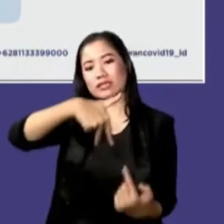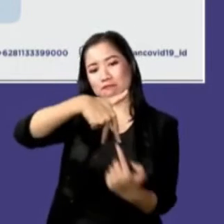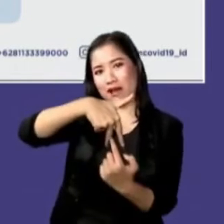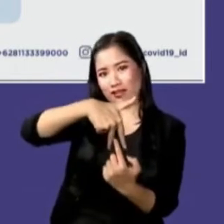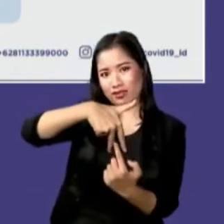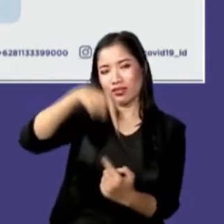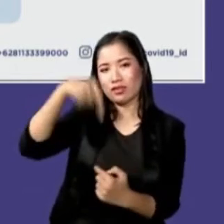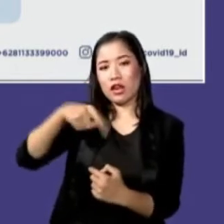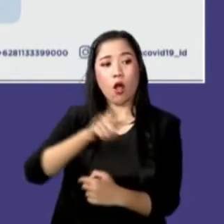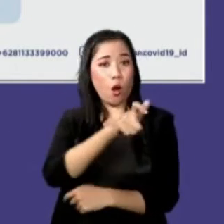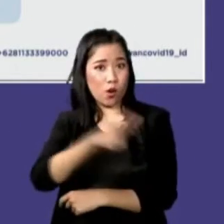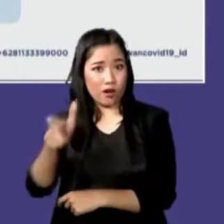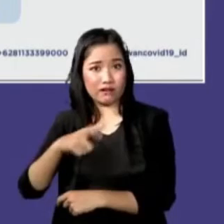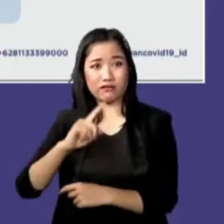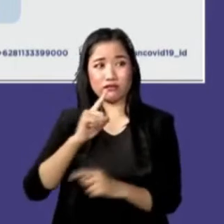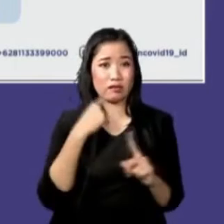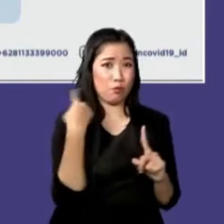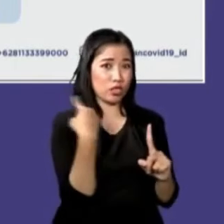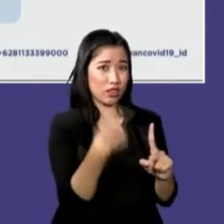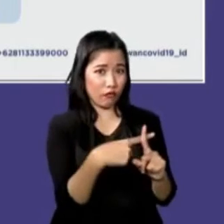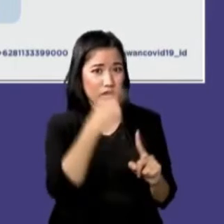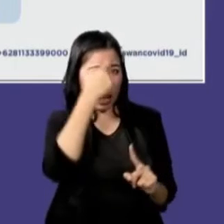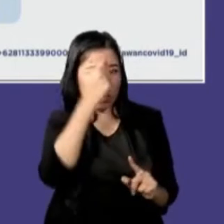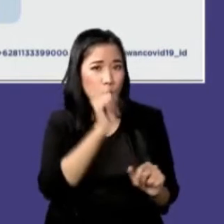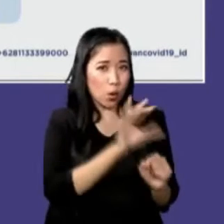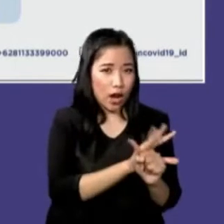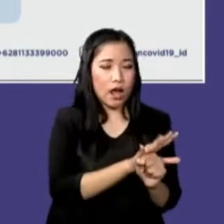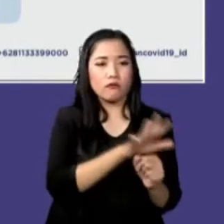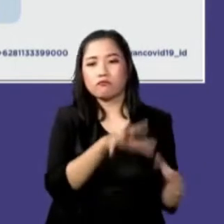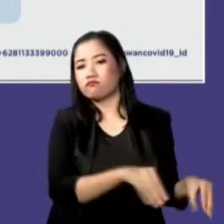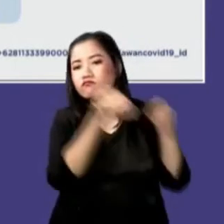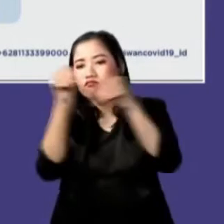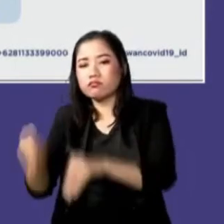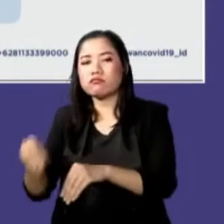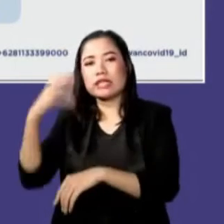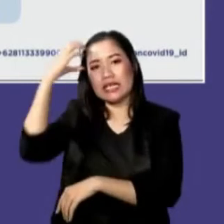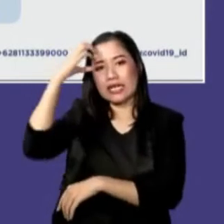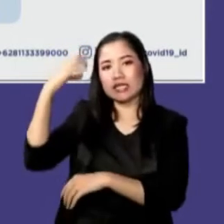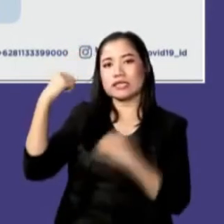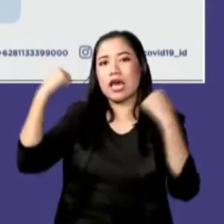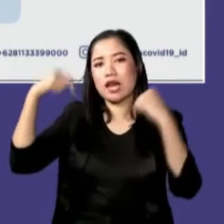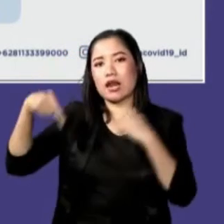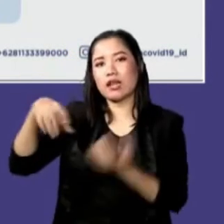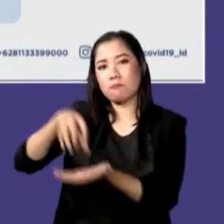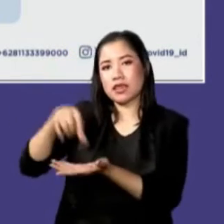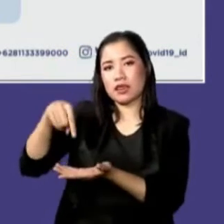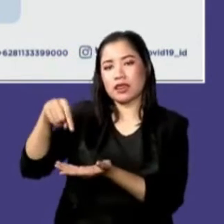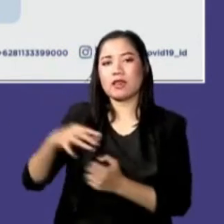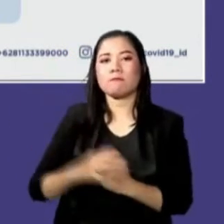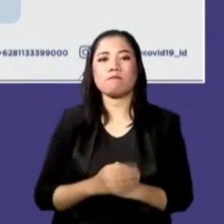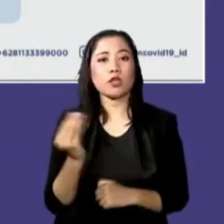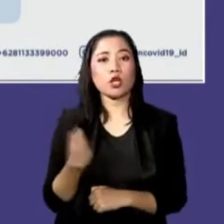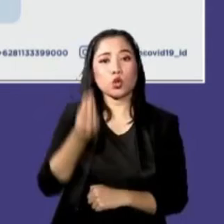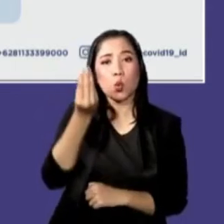Nantinya pengungsi yang reaktif akan dirujuk ke Dinas Kesehatan setempat untuk penanganan lebih lanjut. Selain itu, Ketua Satgas